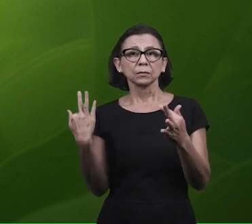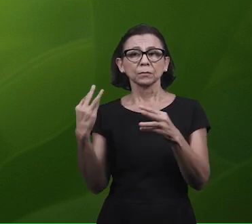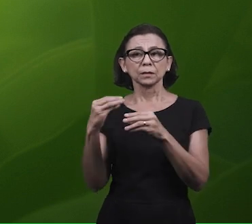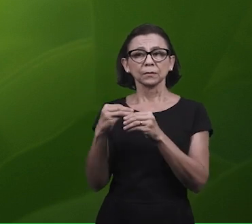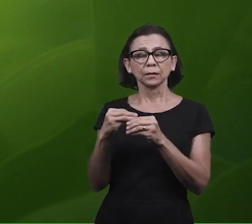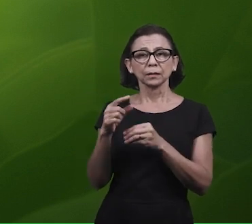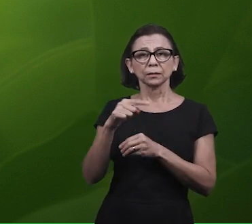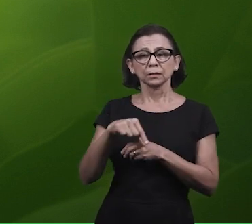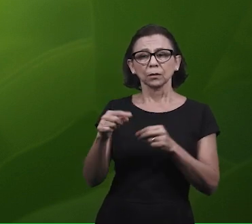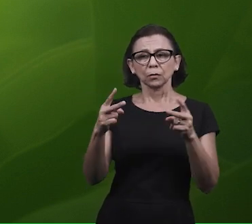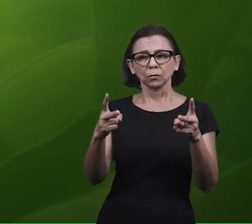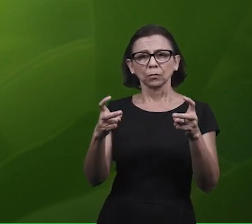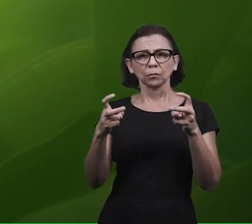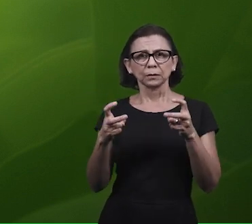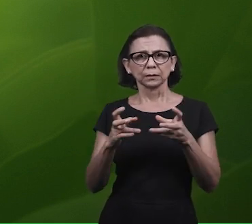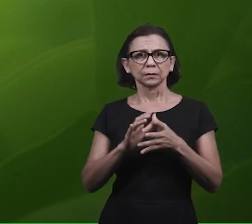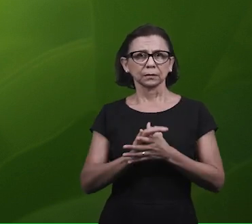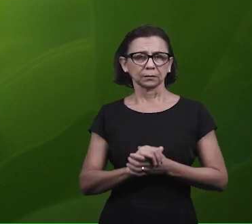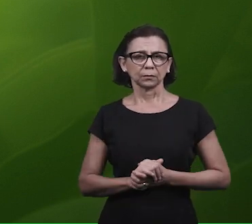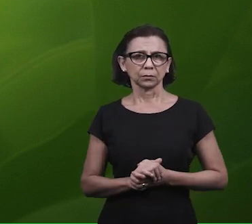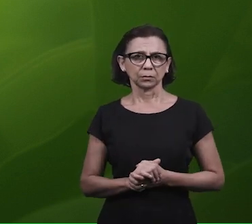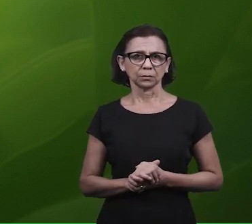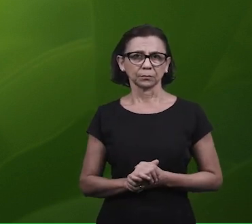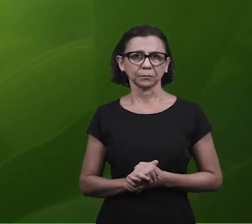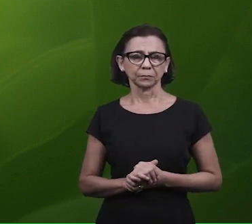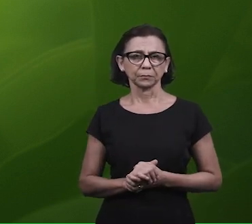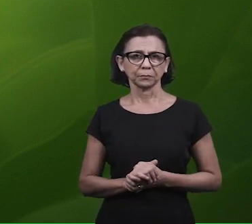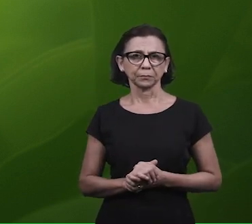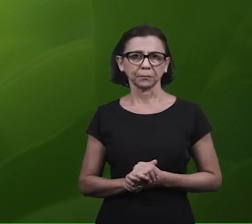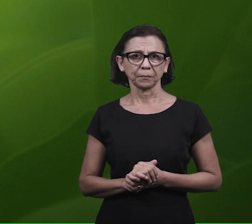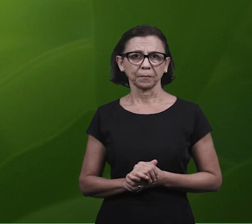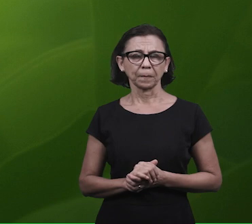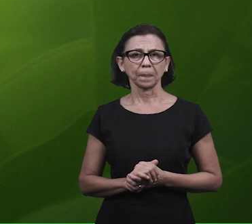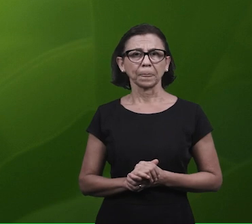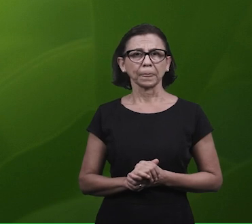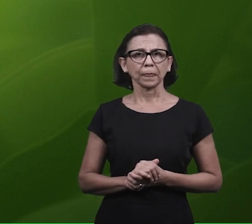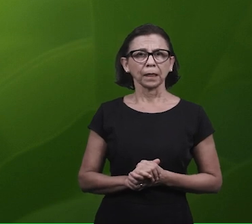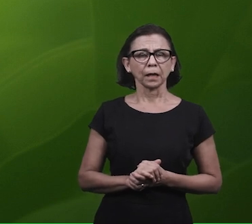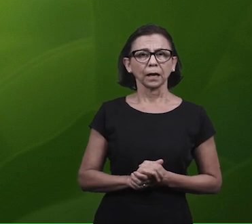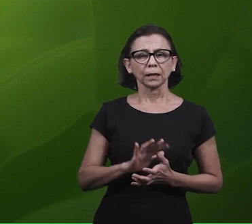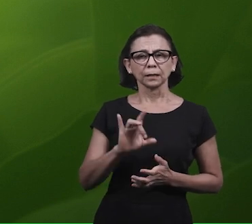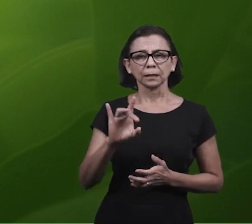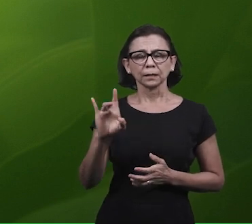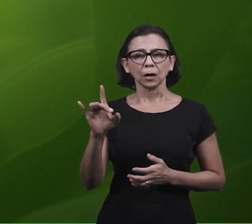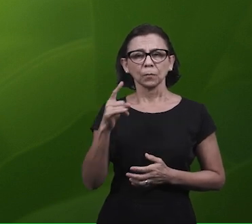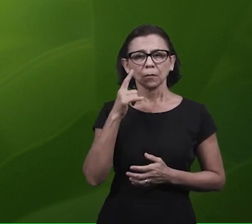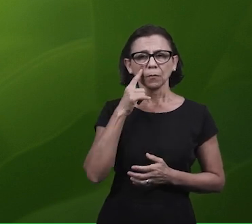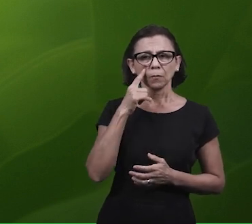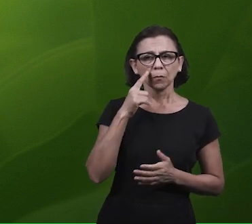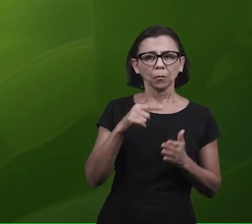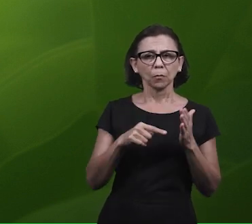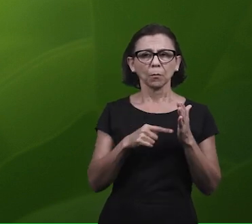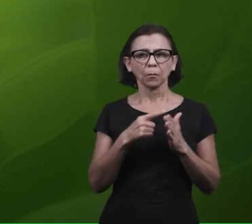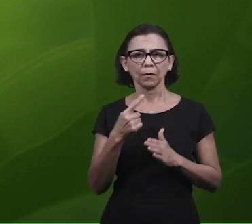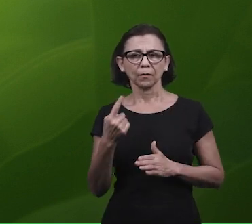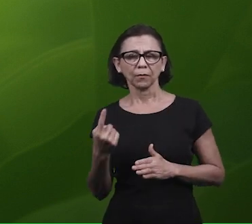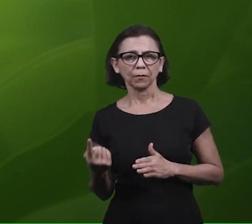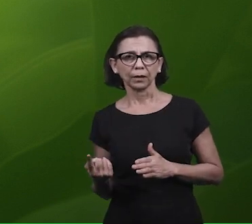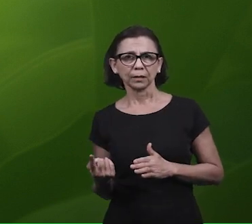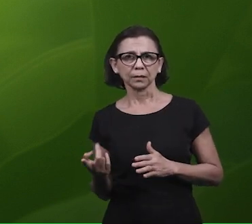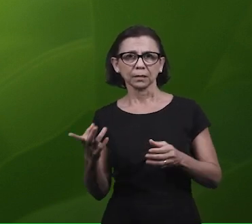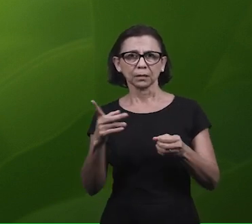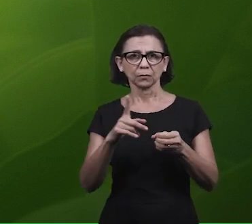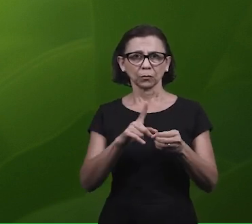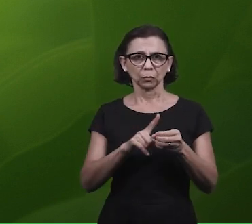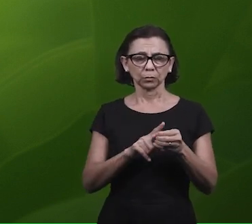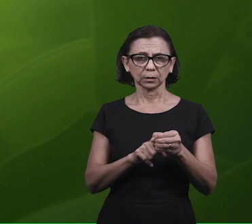plus petit parcours existant dans l'ensemble de villes qui sont observées dans les points de la figure 2A. en visitant une seule